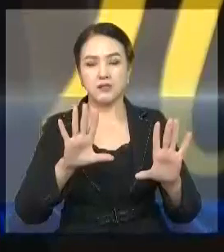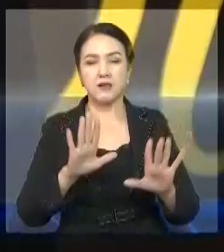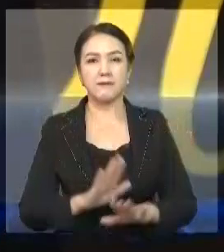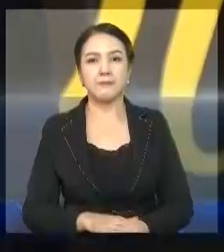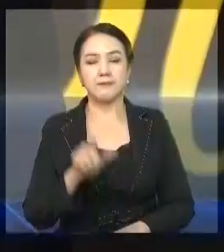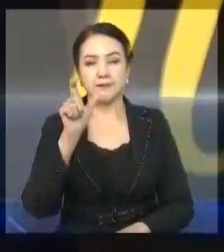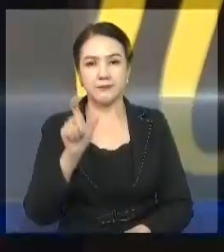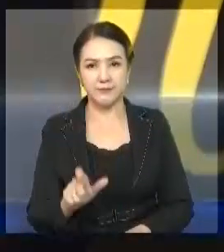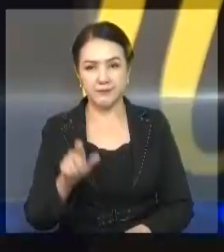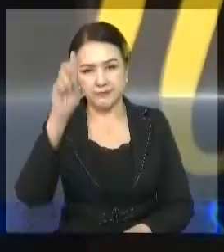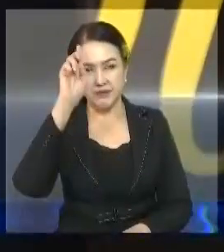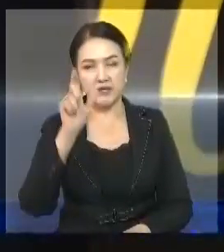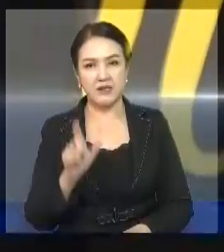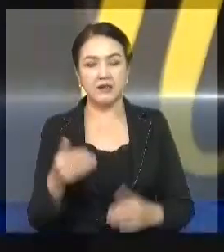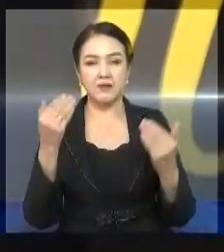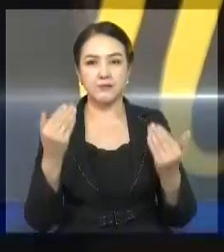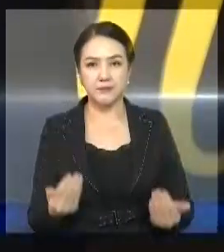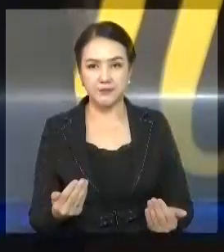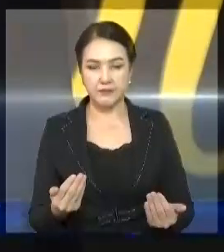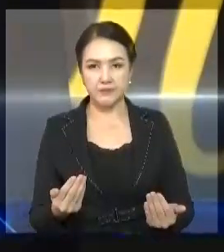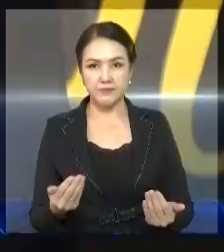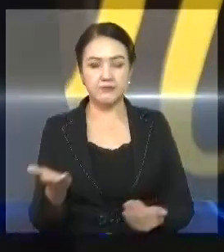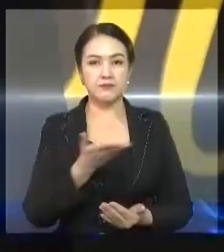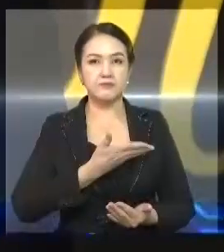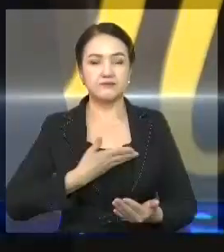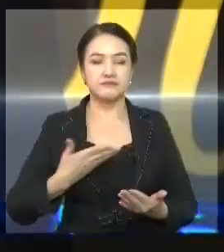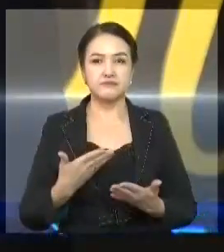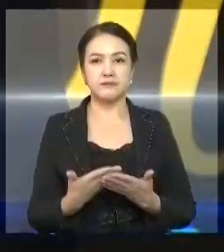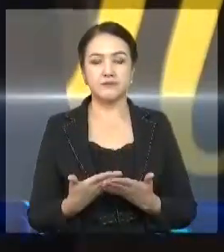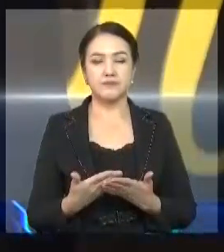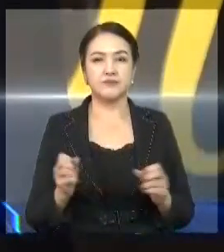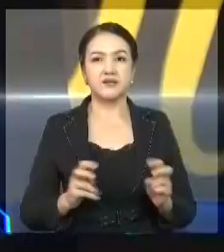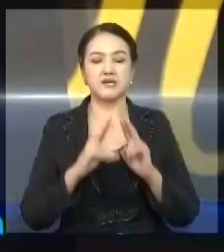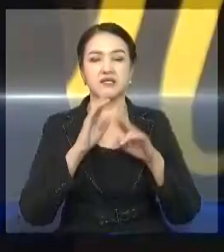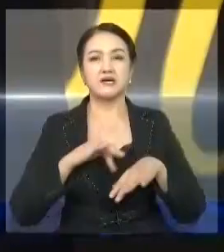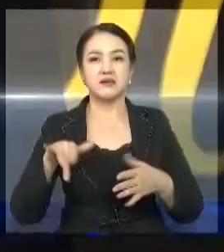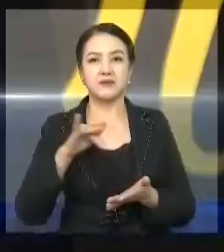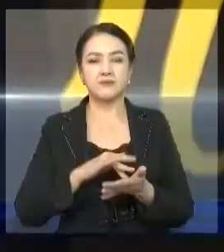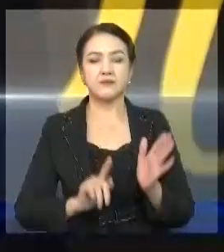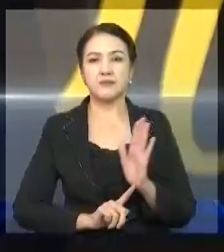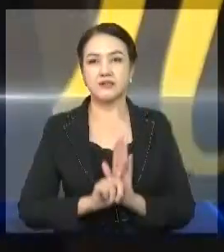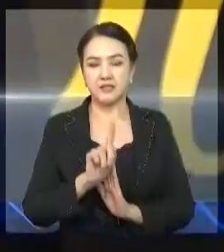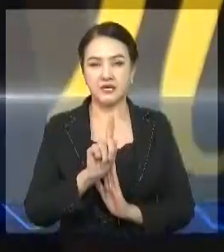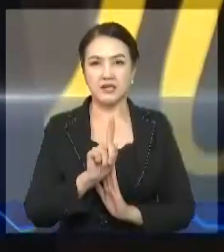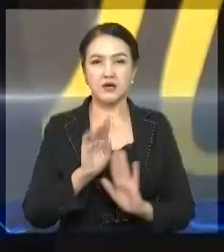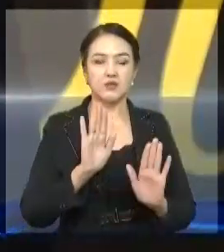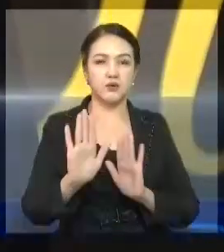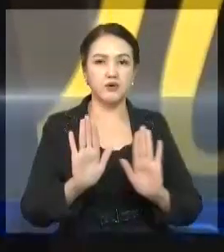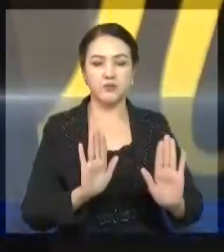елдің азаматы. Бүгін міне біз Астана қаласында бастаған